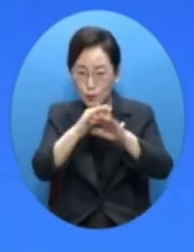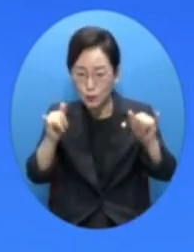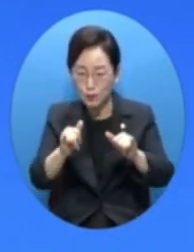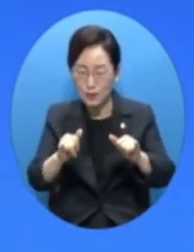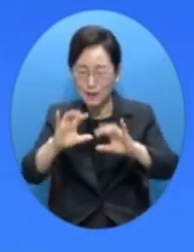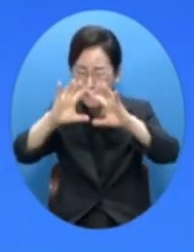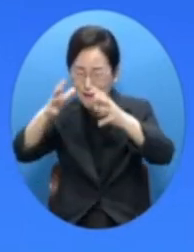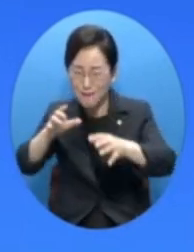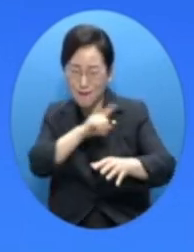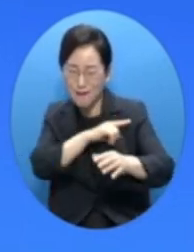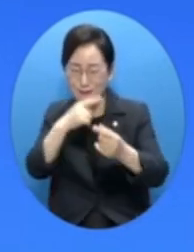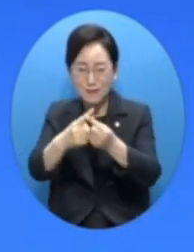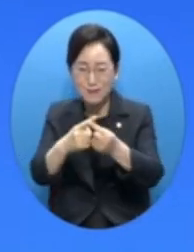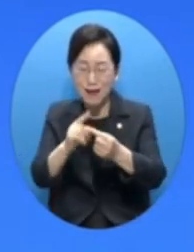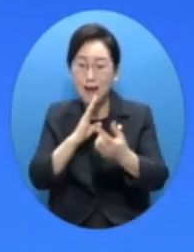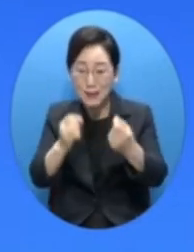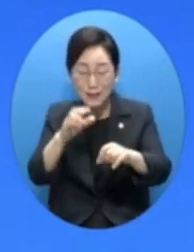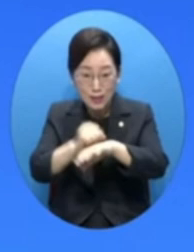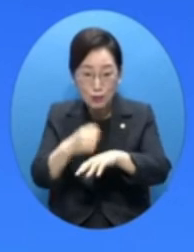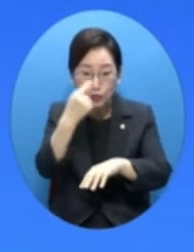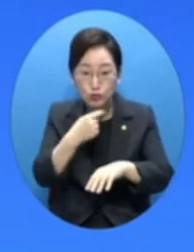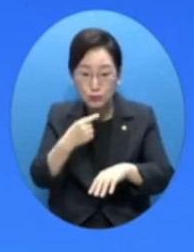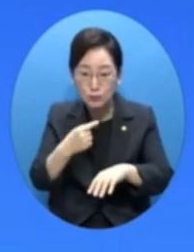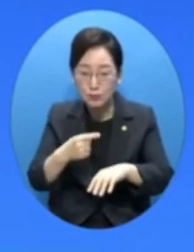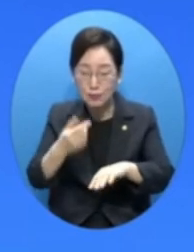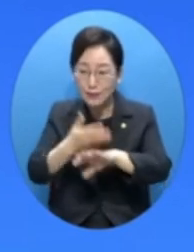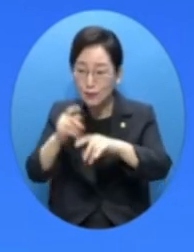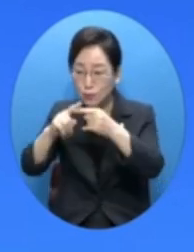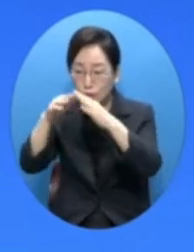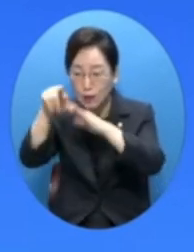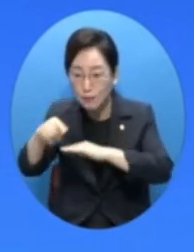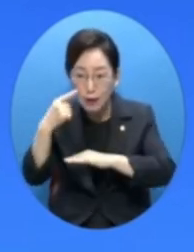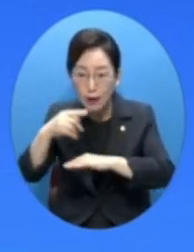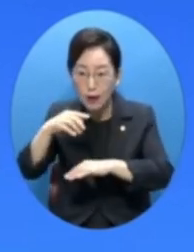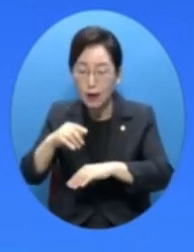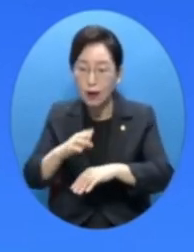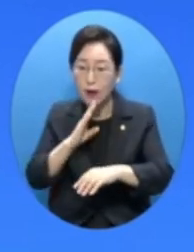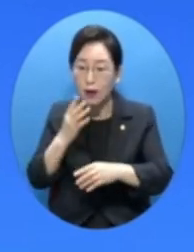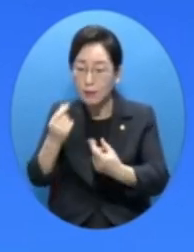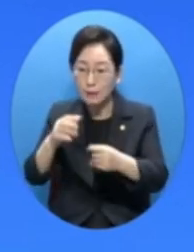알았는데 우리보다 아멘 더 잘하는 분들이 있어요. 제가